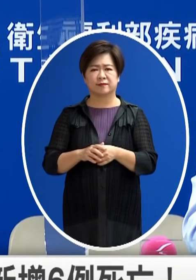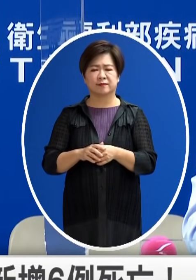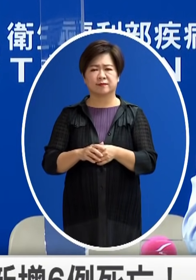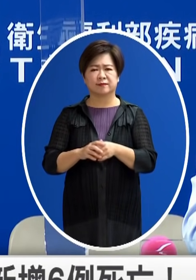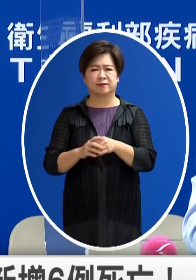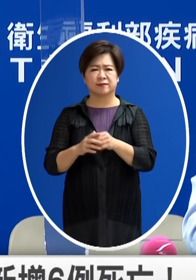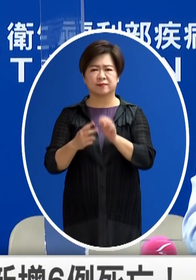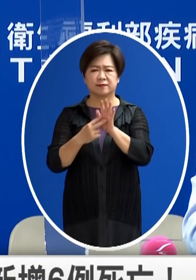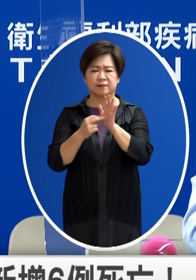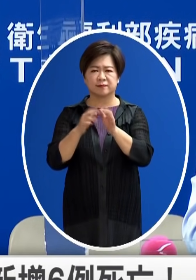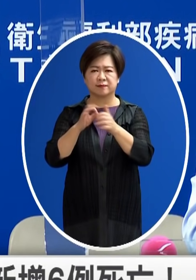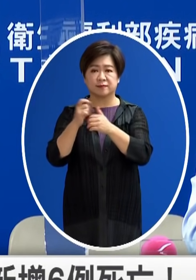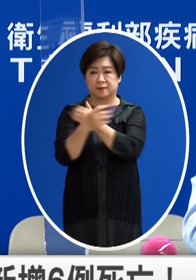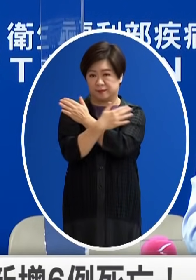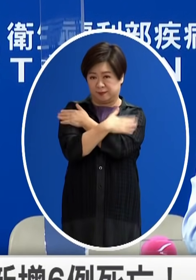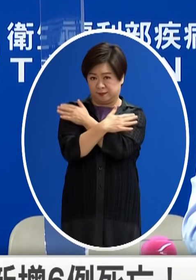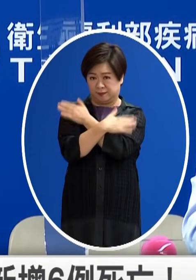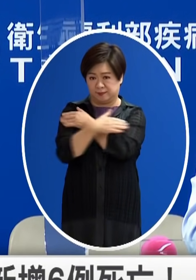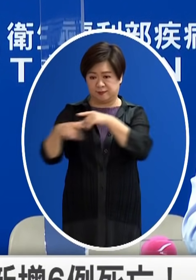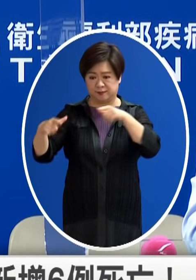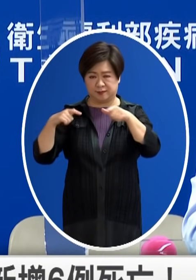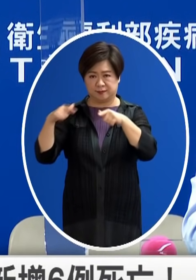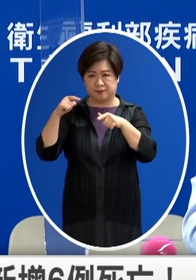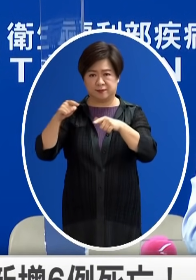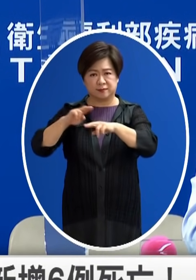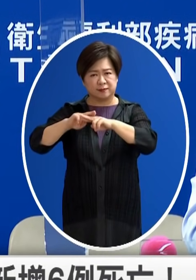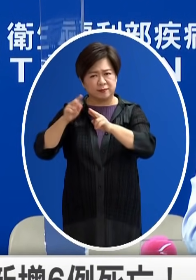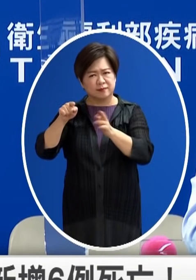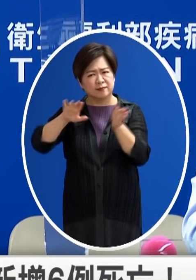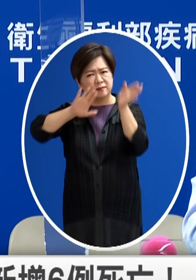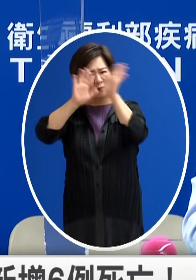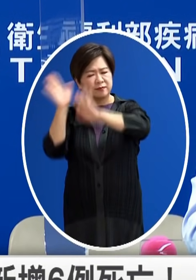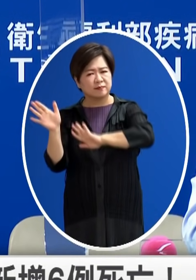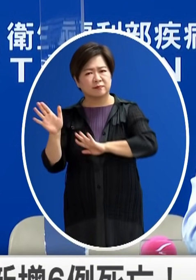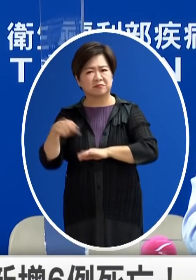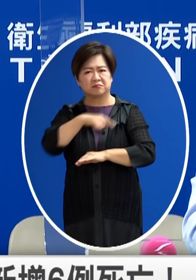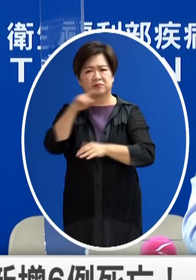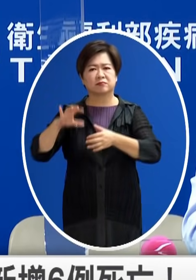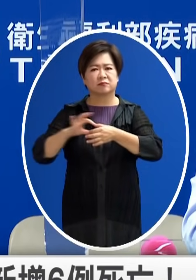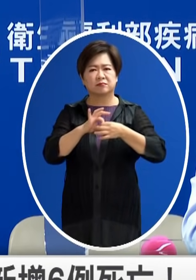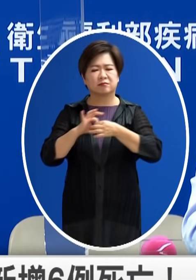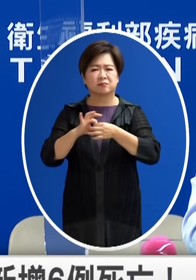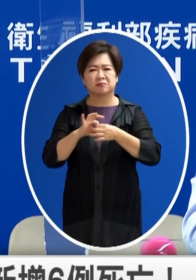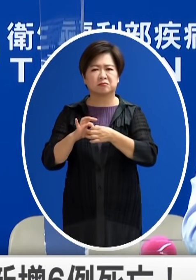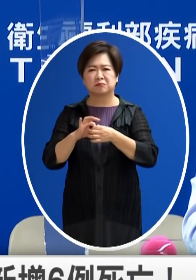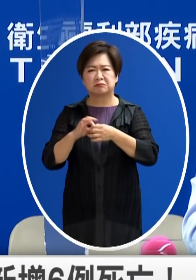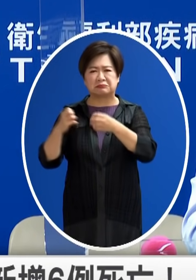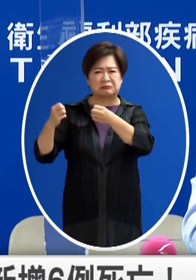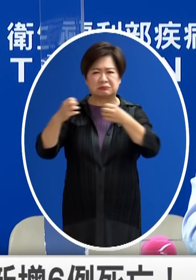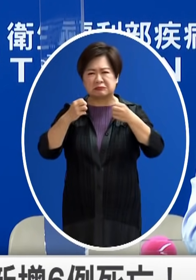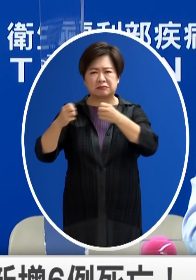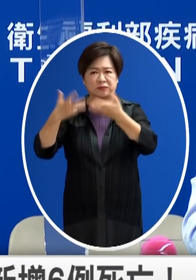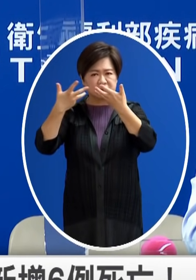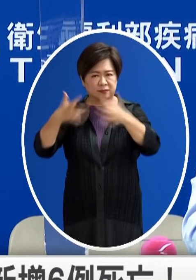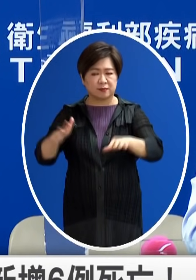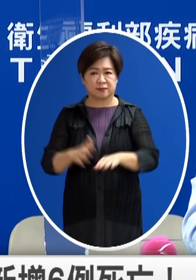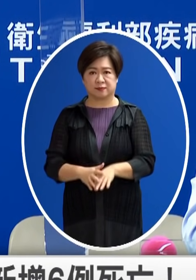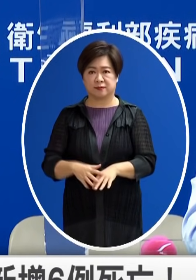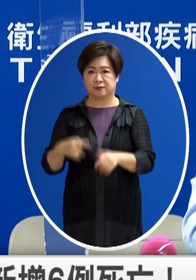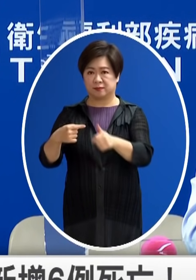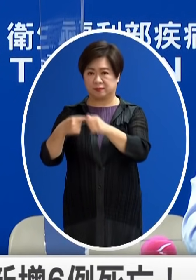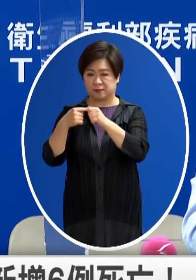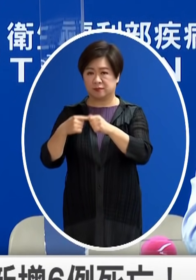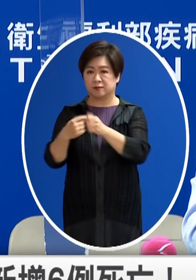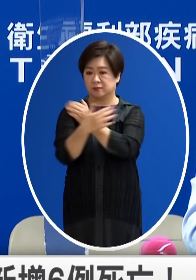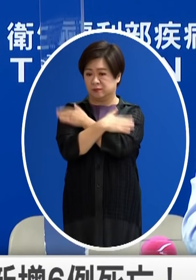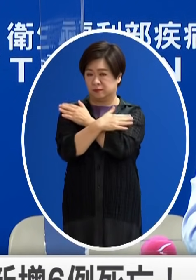哈，在幼儿园哈，大概大家关心比较多，也反应比较多。好，那第一个我们就是说，从幼